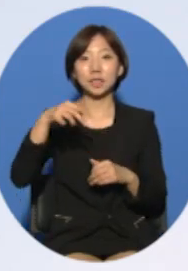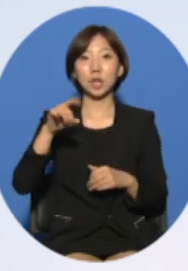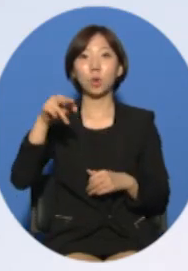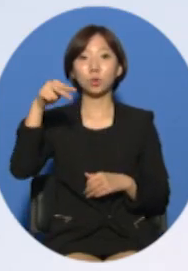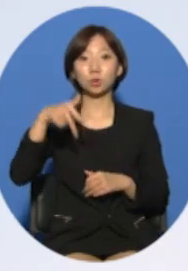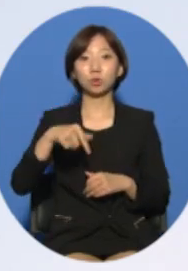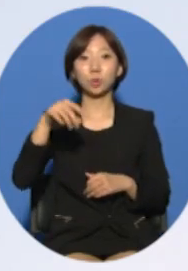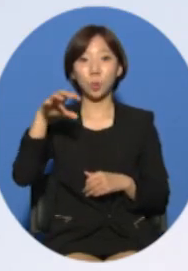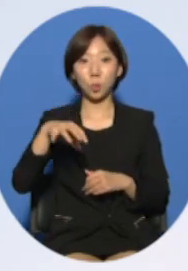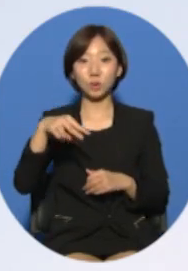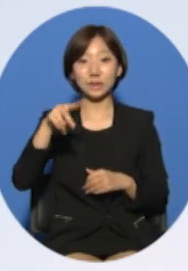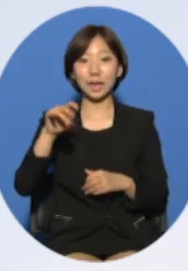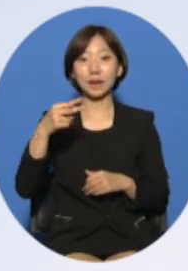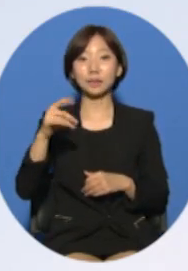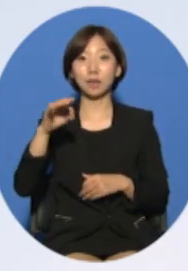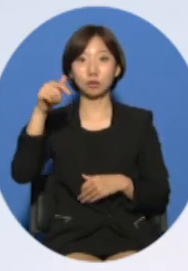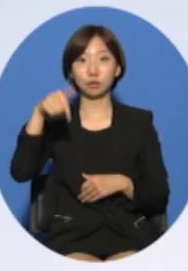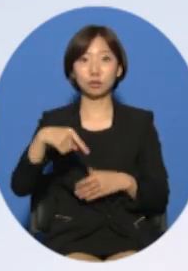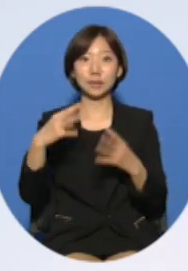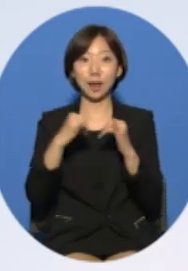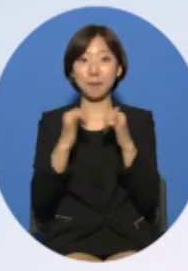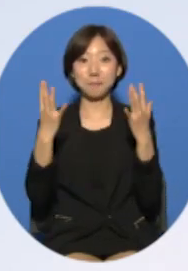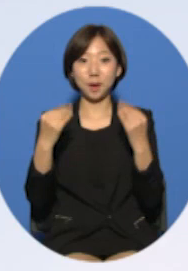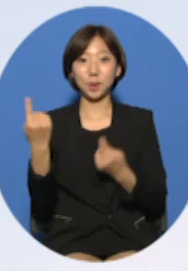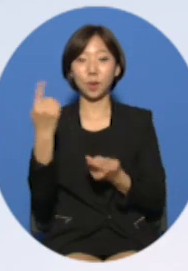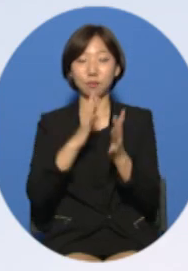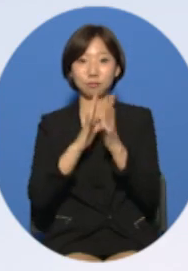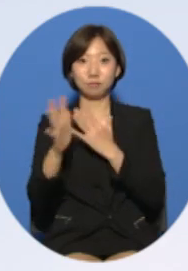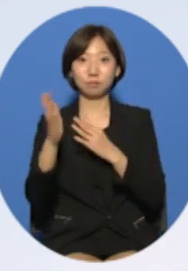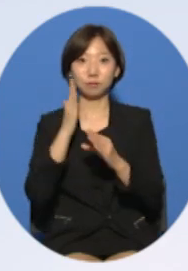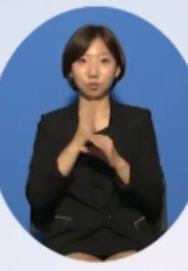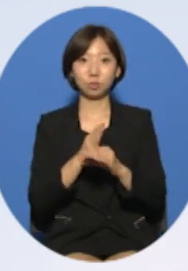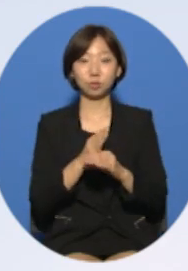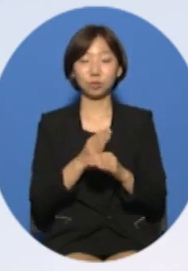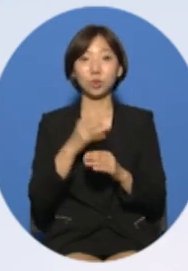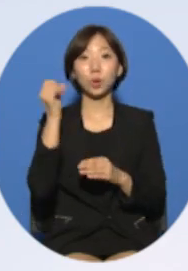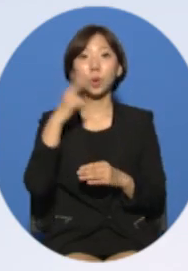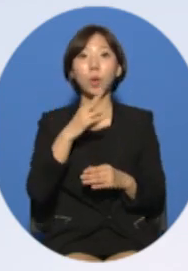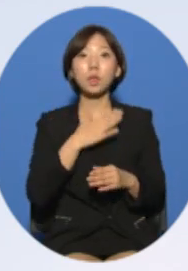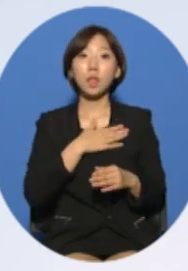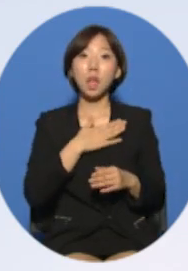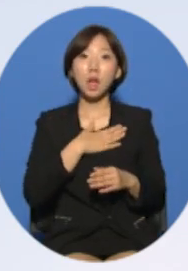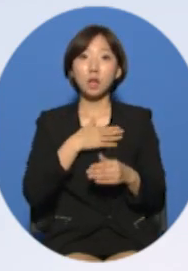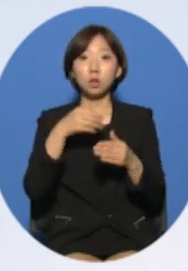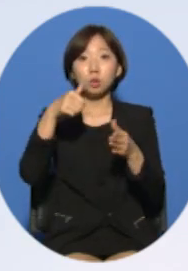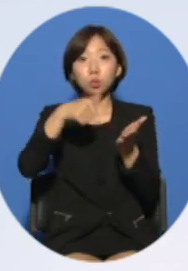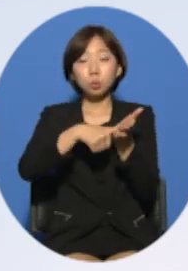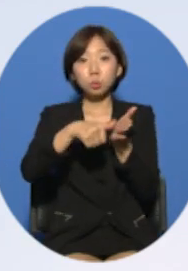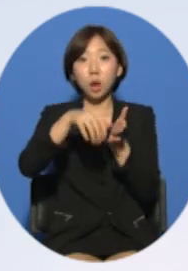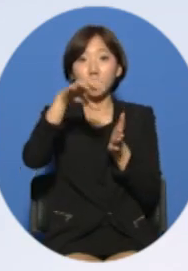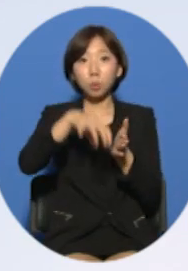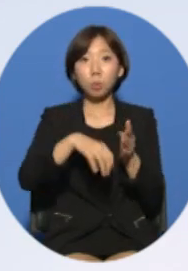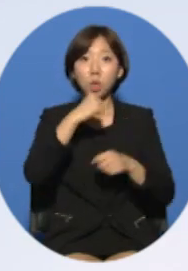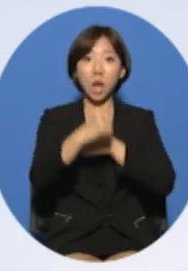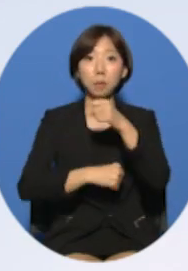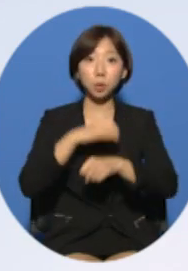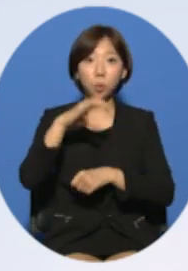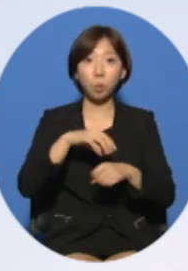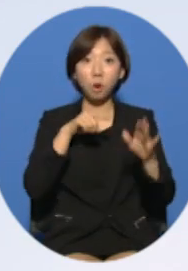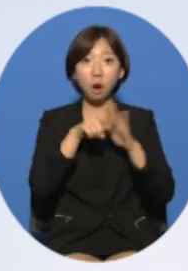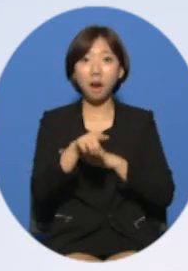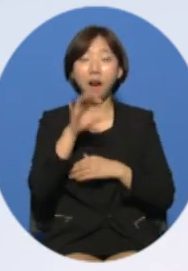계십니다. 네. 맞습니다. 예, 자 그리고 저희가 네. 내 투표소 찾는 방법을 투표 당일에 꼭 알아야 되죠. 그렇습니다. 예. 네. 그래서